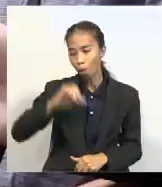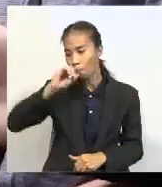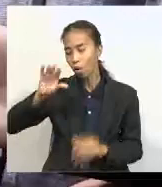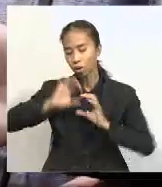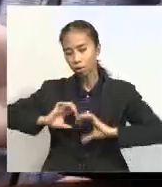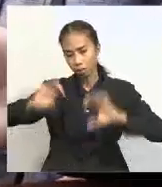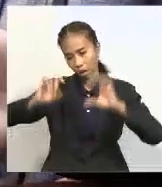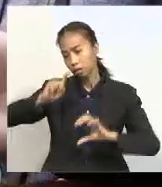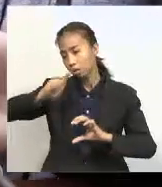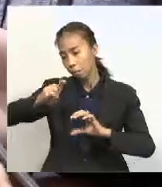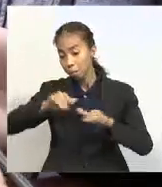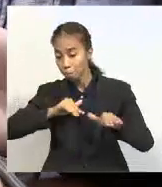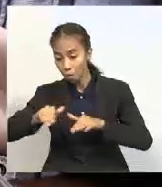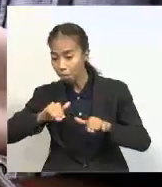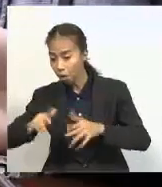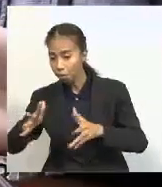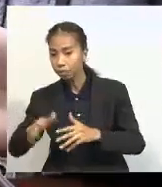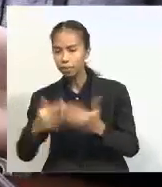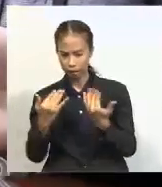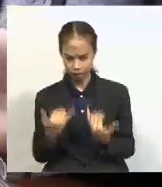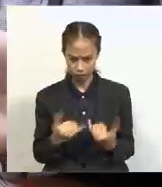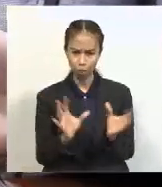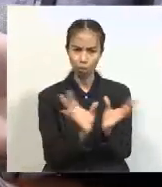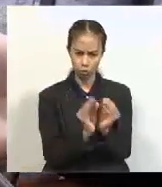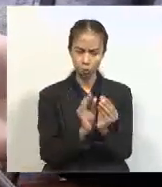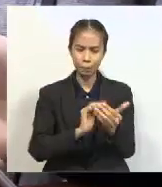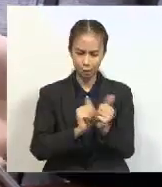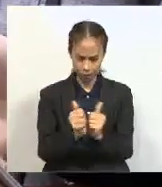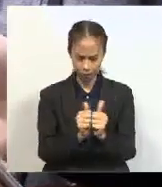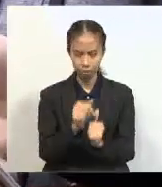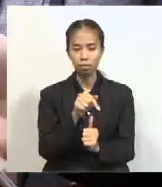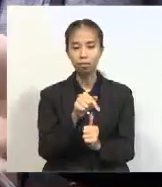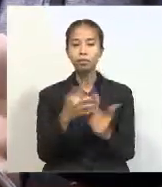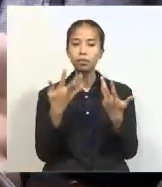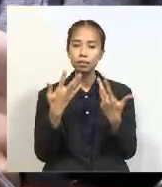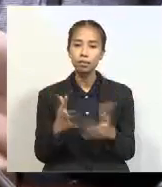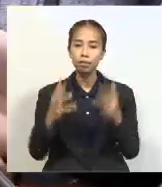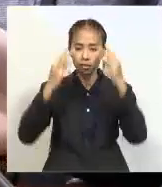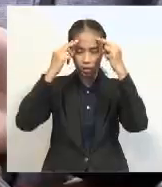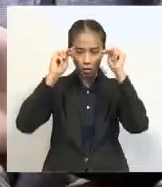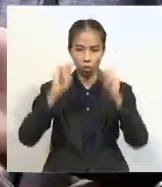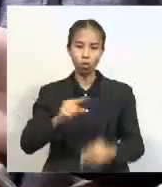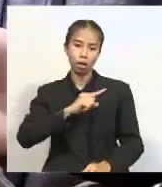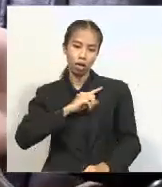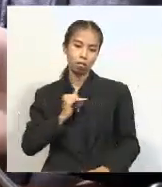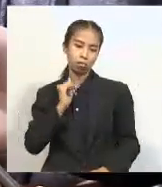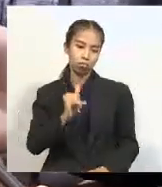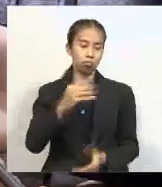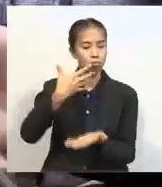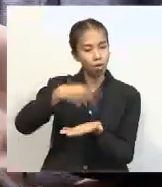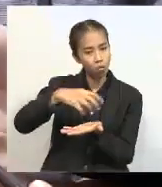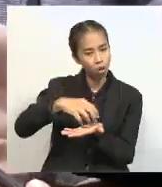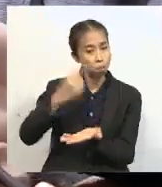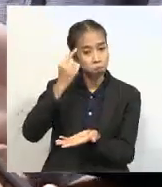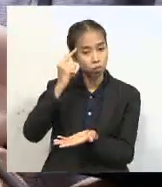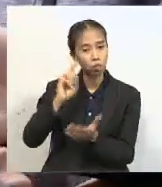พื่อสอบถามความพร้อมยืนยันว่าทันสมัยประชุมนี้อย่างแน่นอนนะครับส่วนนายกรัฐมนตรีจะมาชี้แจงหรือไม่ต้องไปส